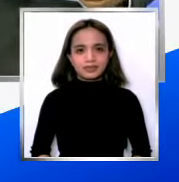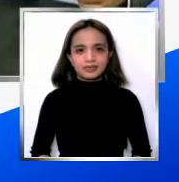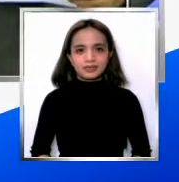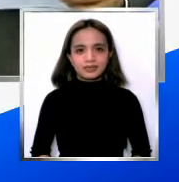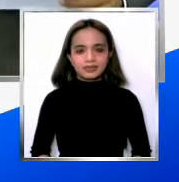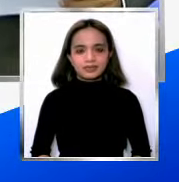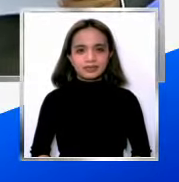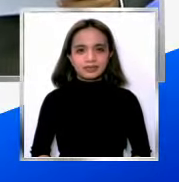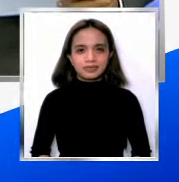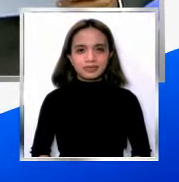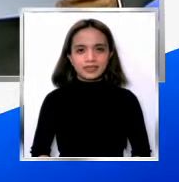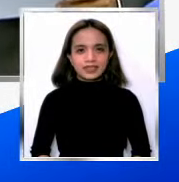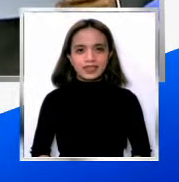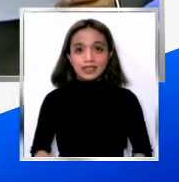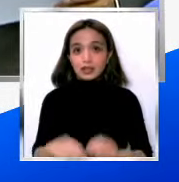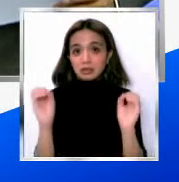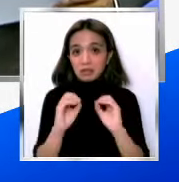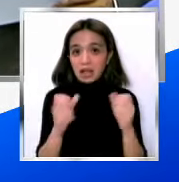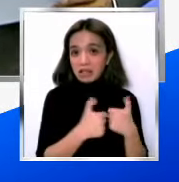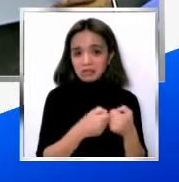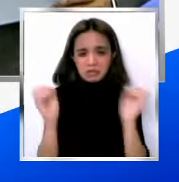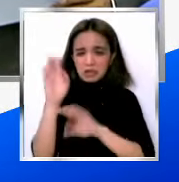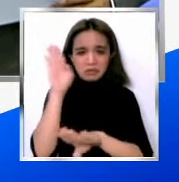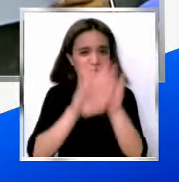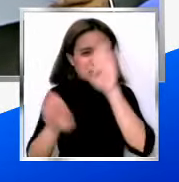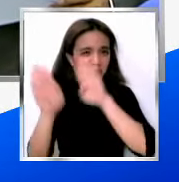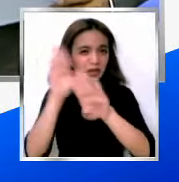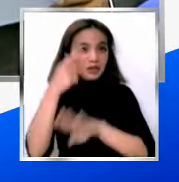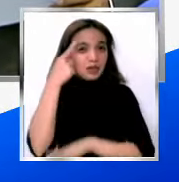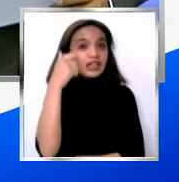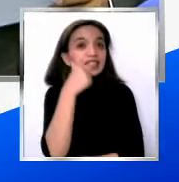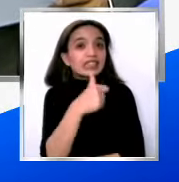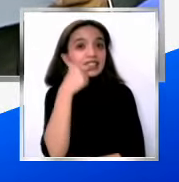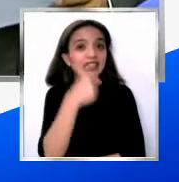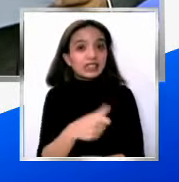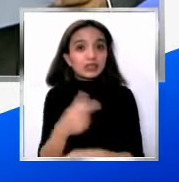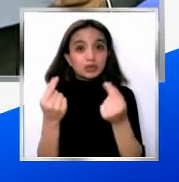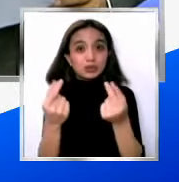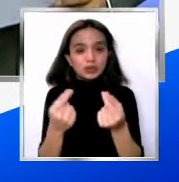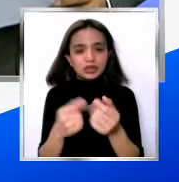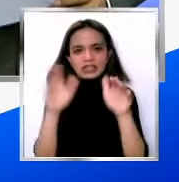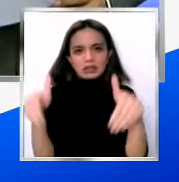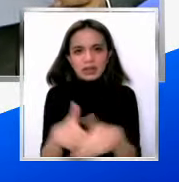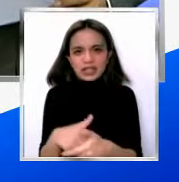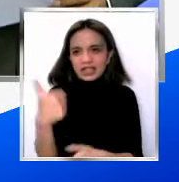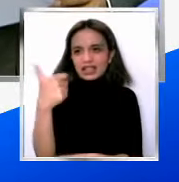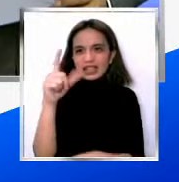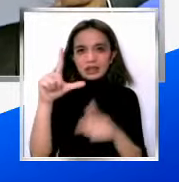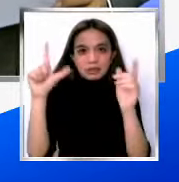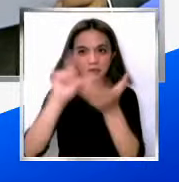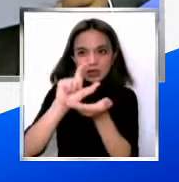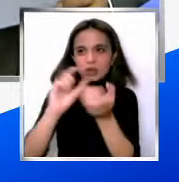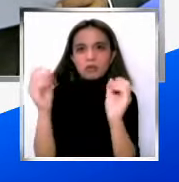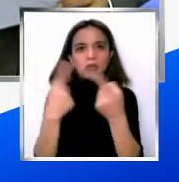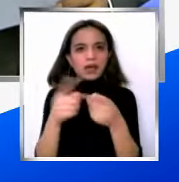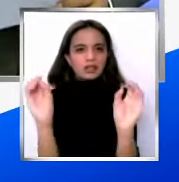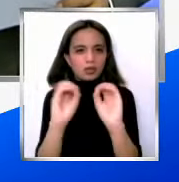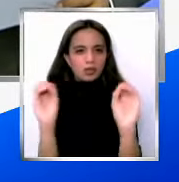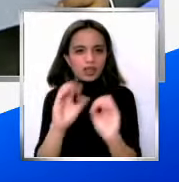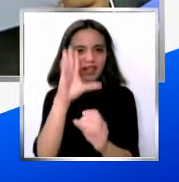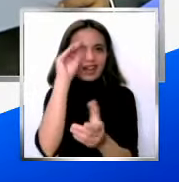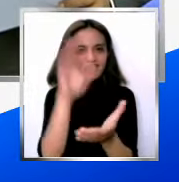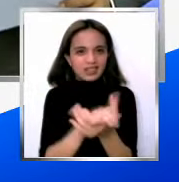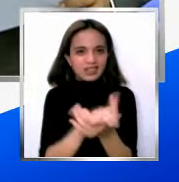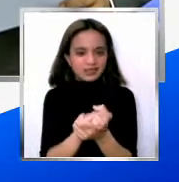No jowa? No problem. Para sa babaeng nag-wedding pictorial kahit walang groom. Eh sino raw ba kasing nagsabi na kailangan